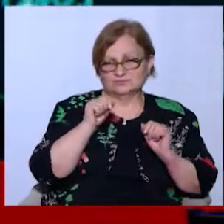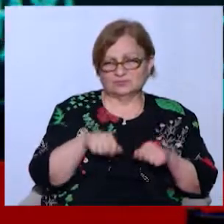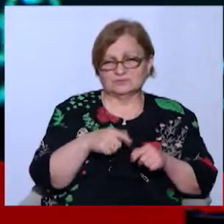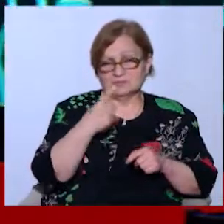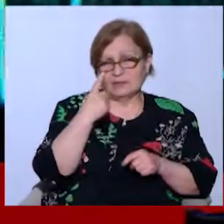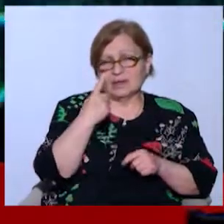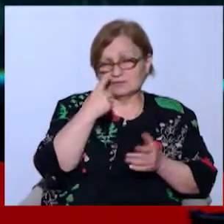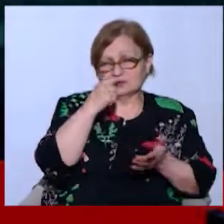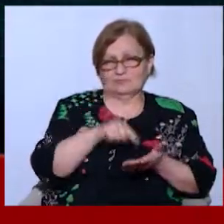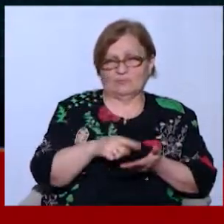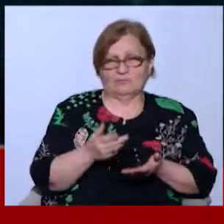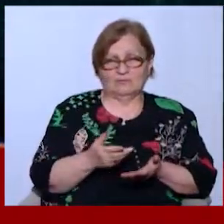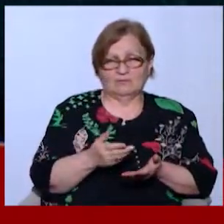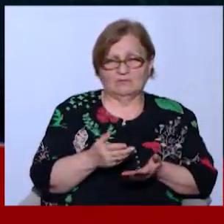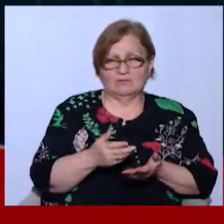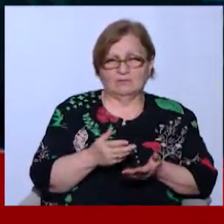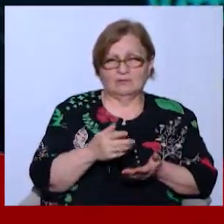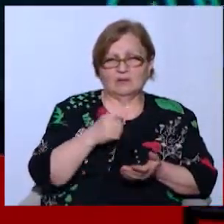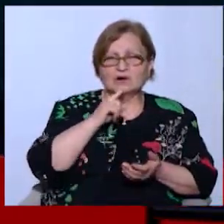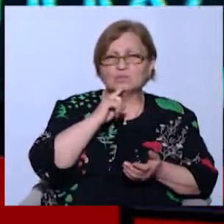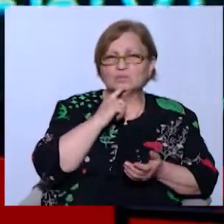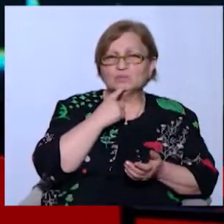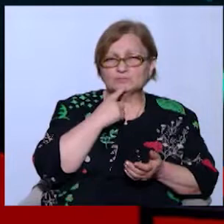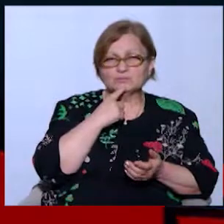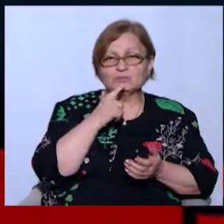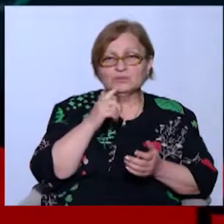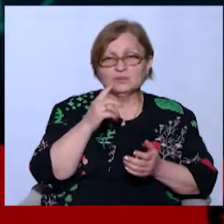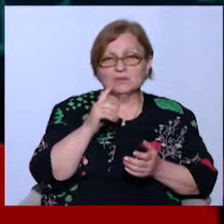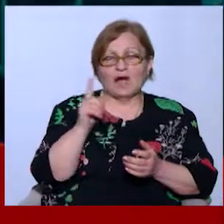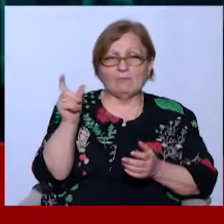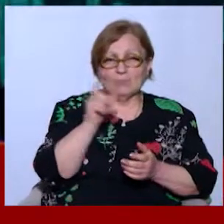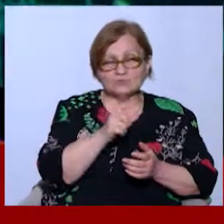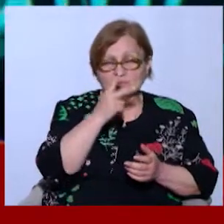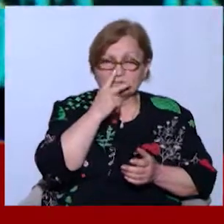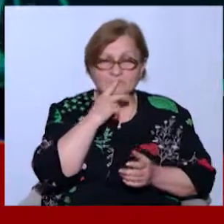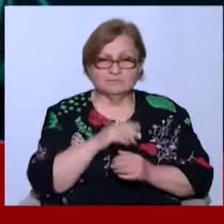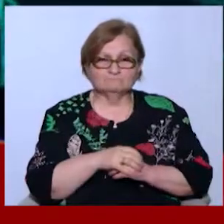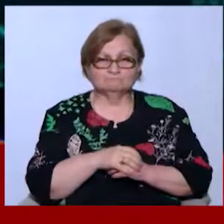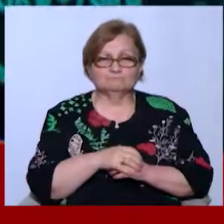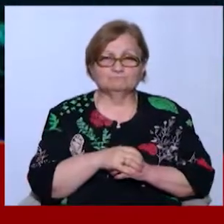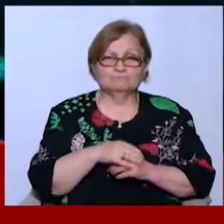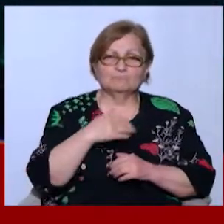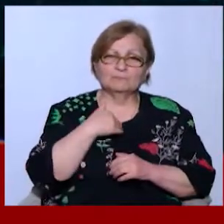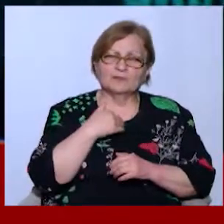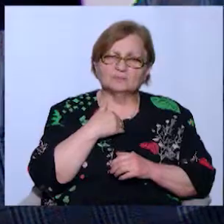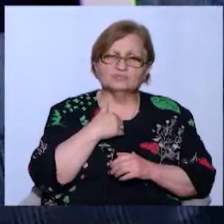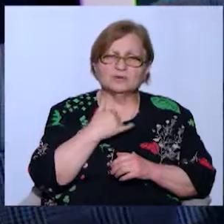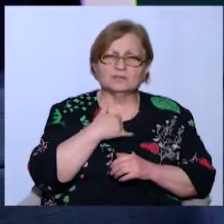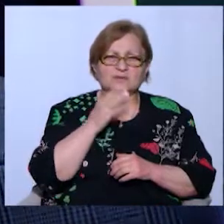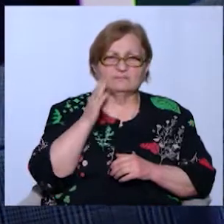ხელსაყრელი. მოდით ახლა თავთვალოთ ცოტა უფრო რთული ამოცანა, რა არის იმის ალბათობა, რომ ჩვენ